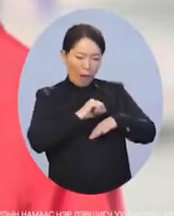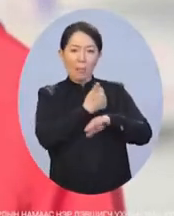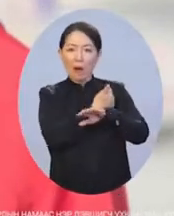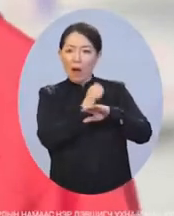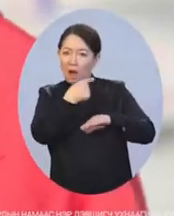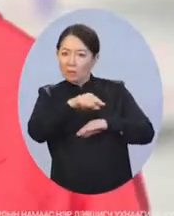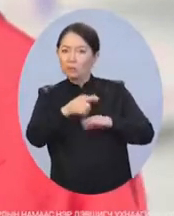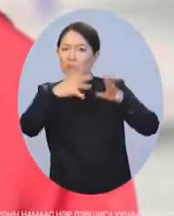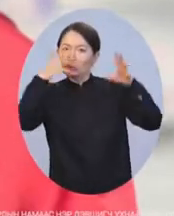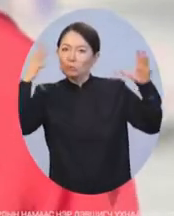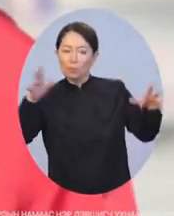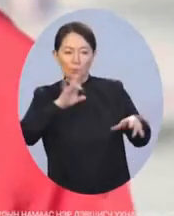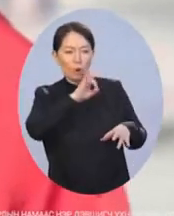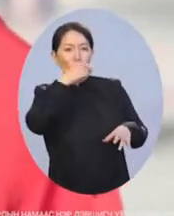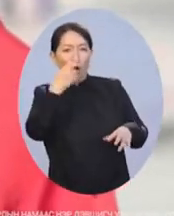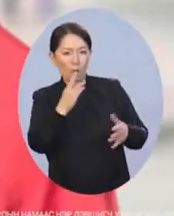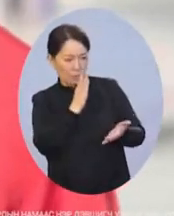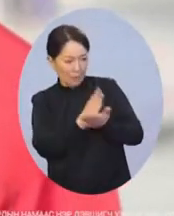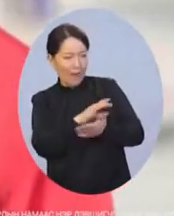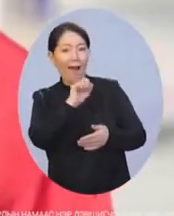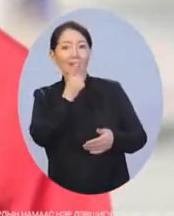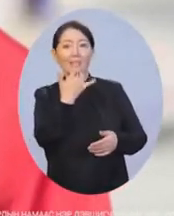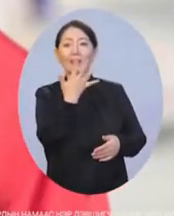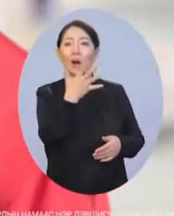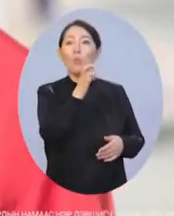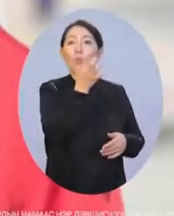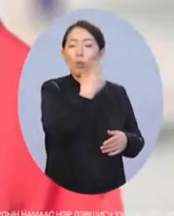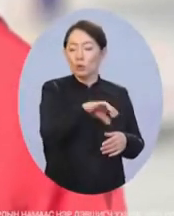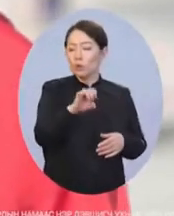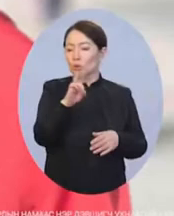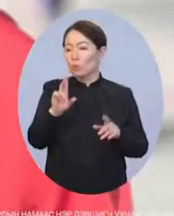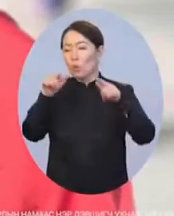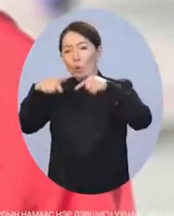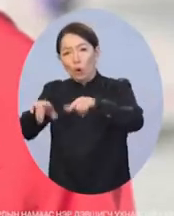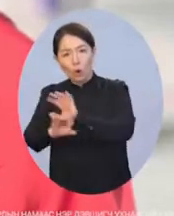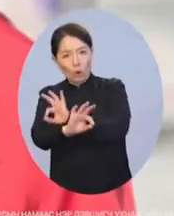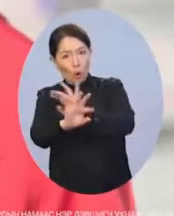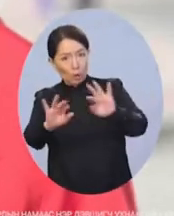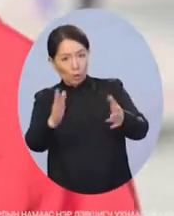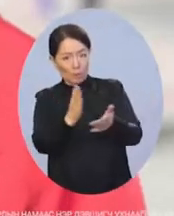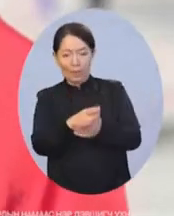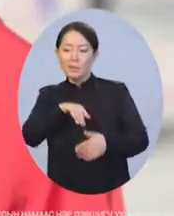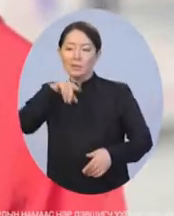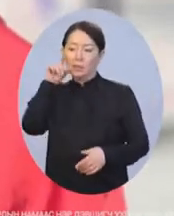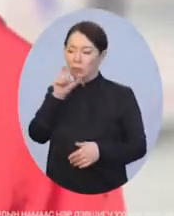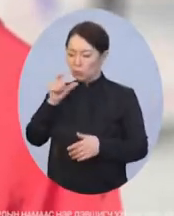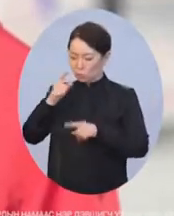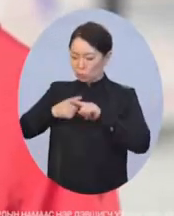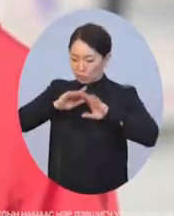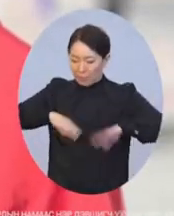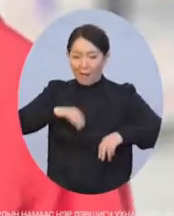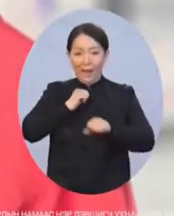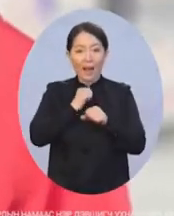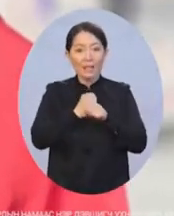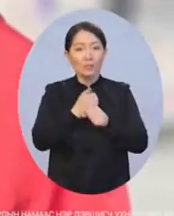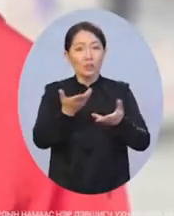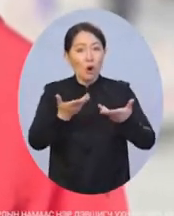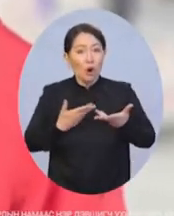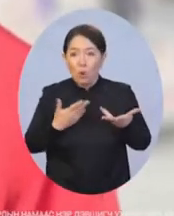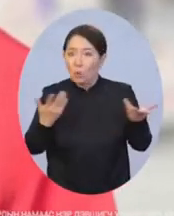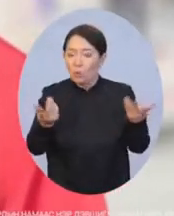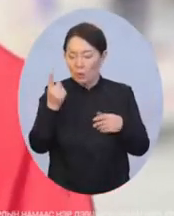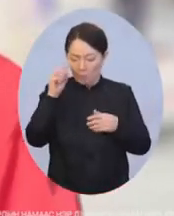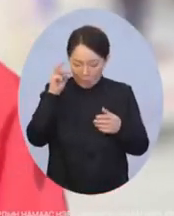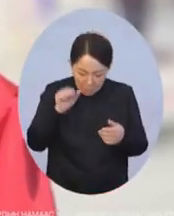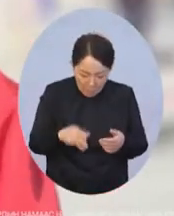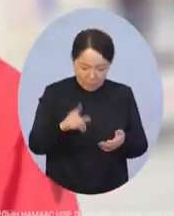аймаг болохоор аялал жуулчлалын маш их нөөцтэй гэж би боддог. Алтай тавхан богд байна, Сүүн гол байна гэх мэтчилэн. Одоо залуучуудыг орон нутгад нь ажилдаа байлгана